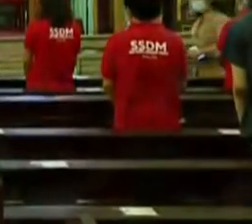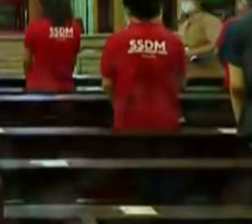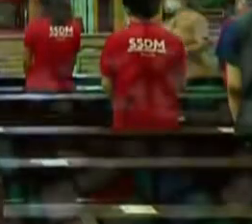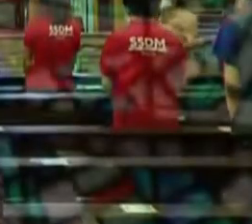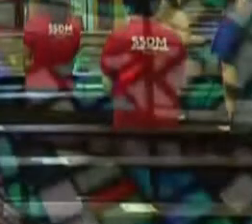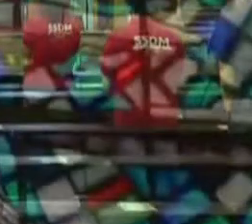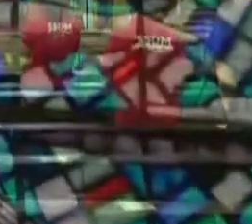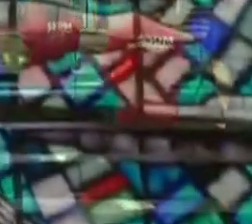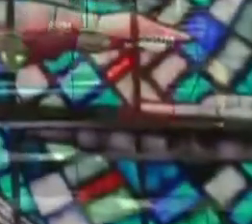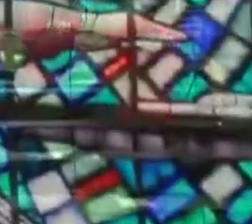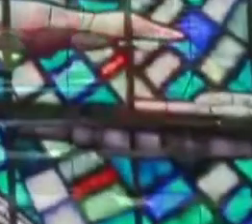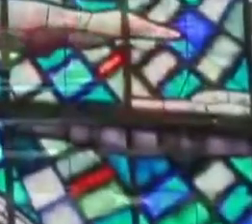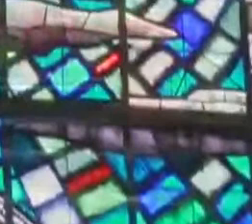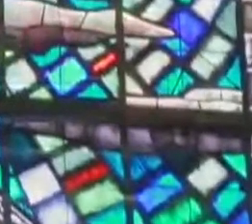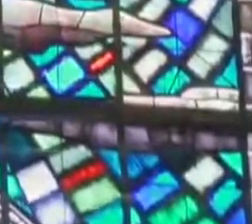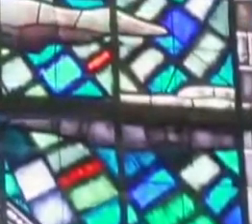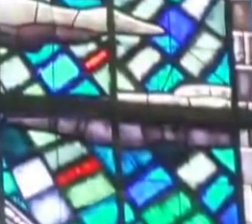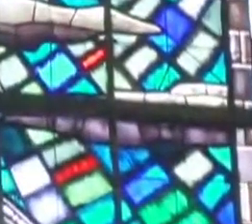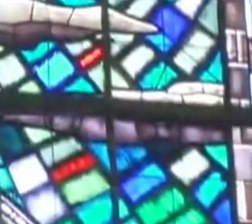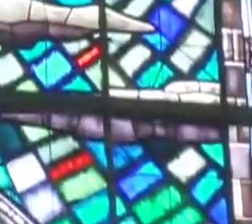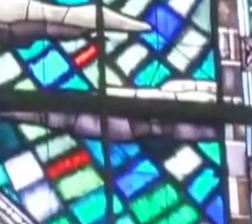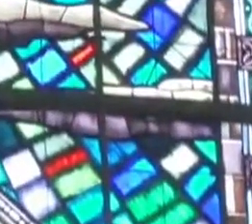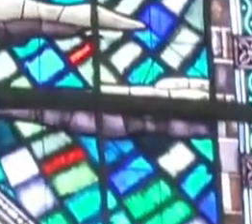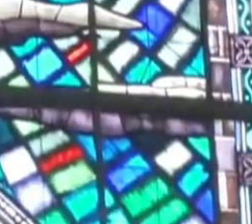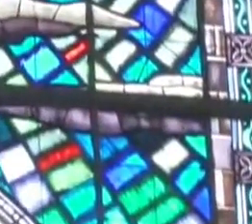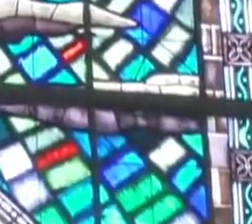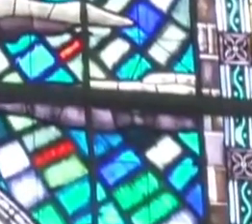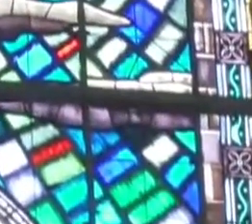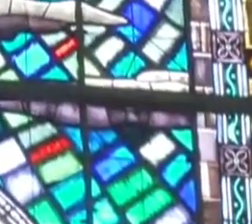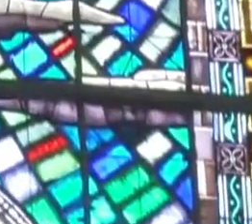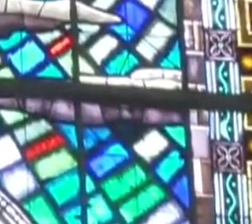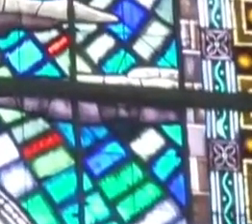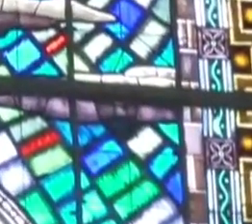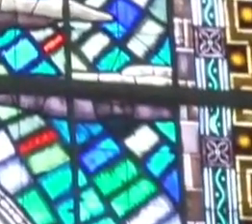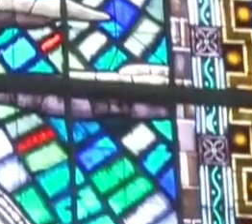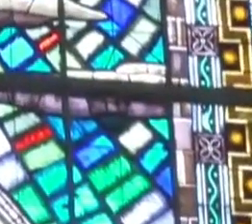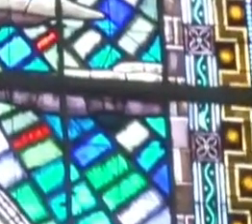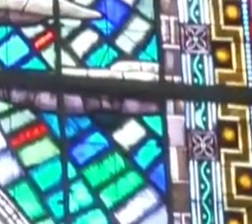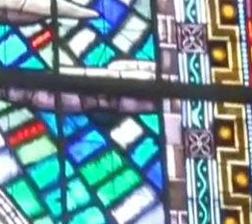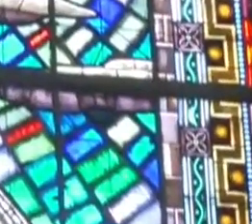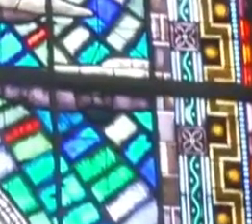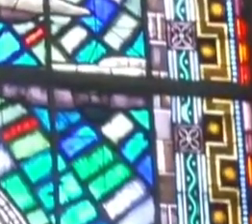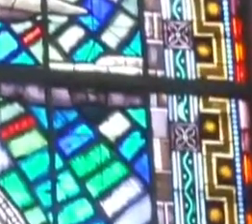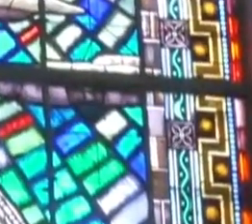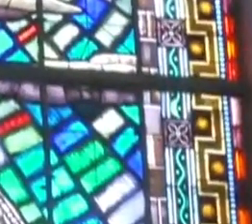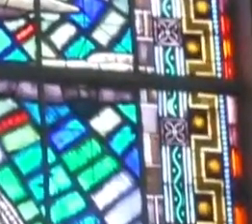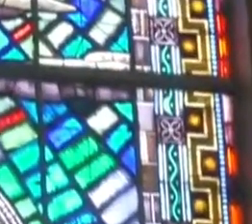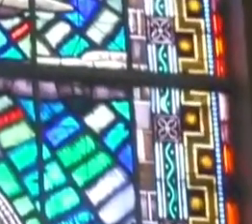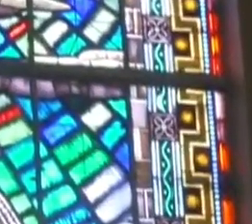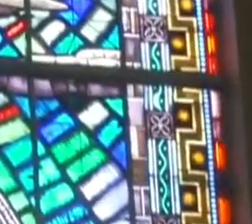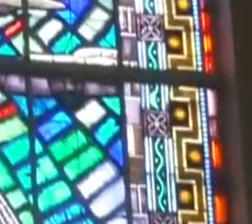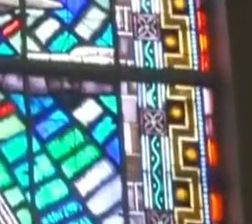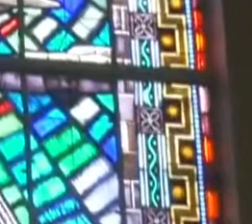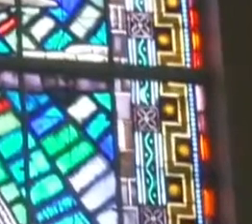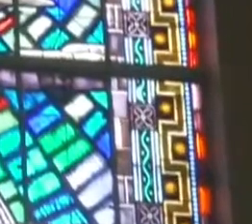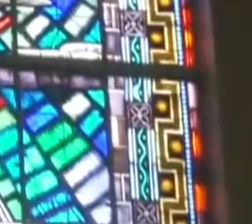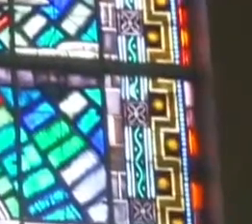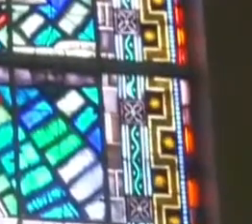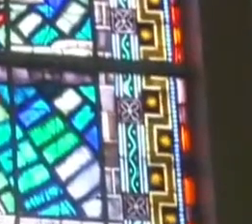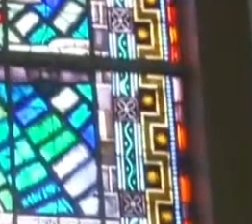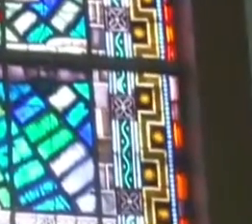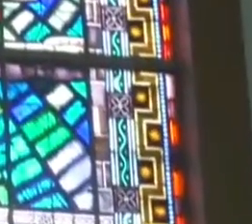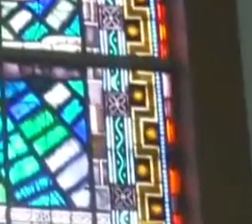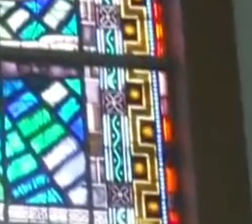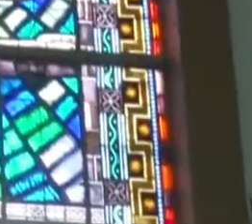paglilingkod. Inang Maria, siyang gabay na mitlugod,